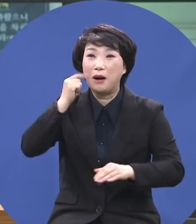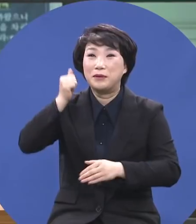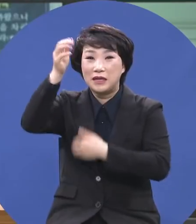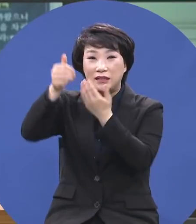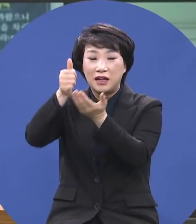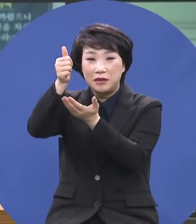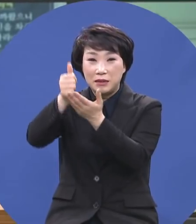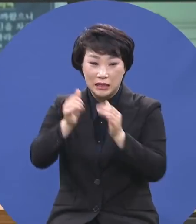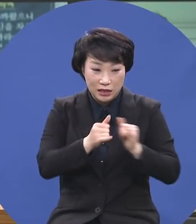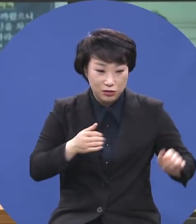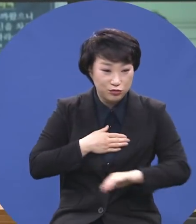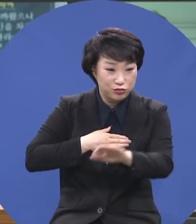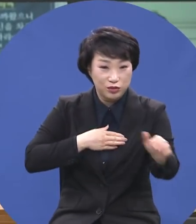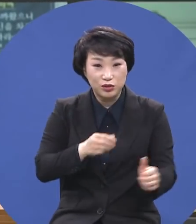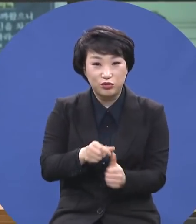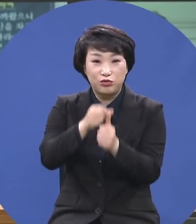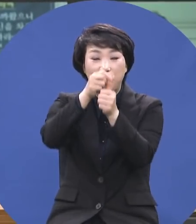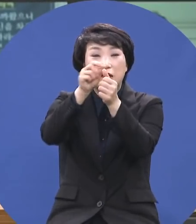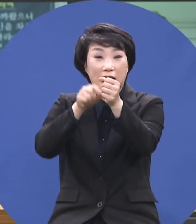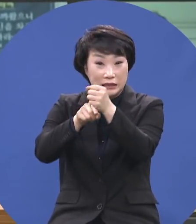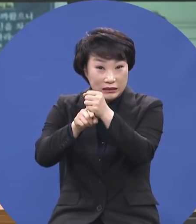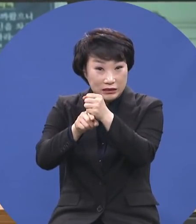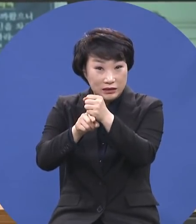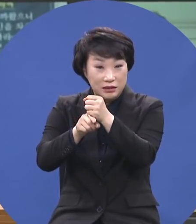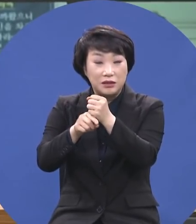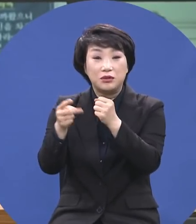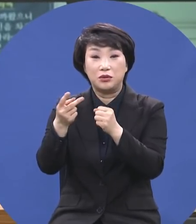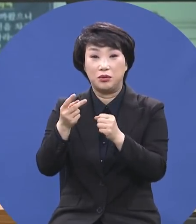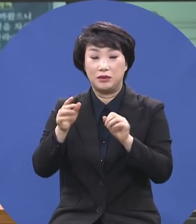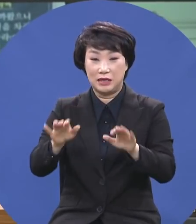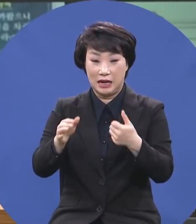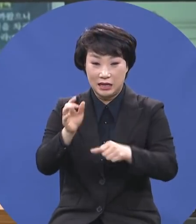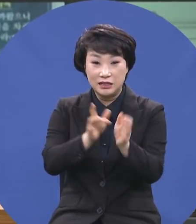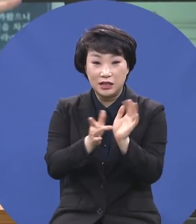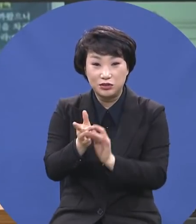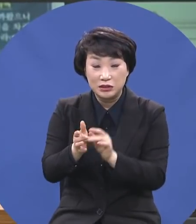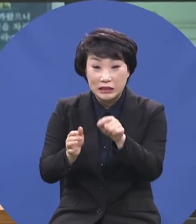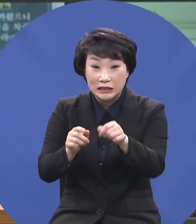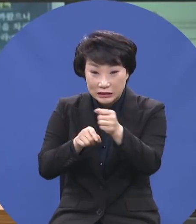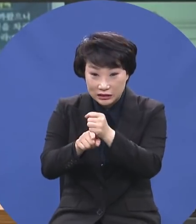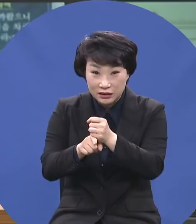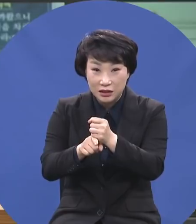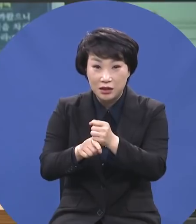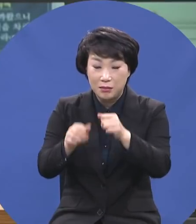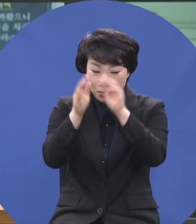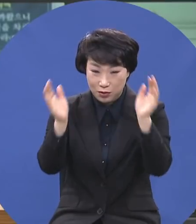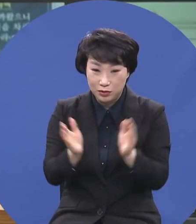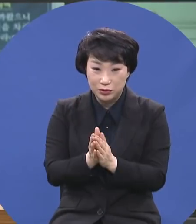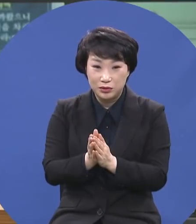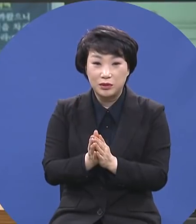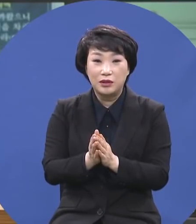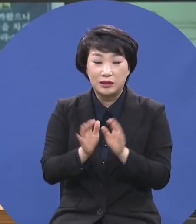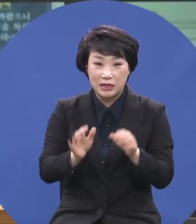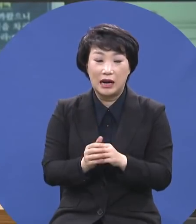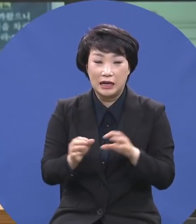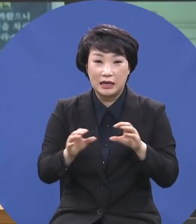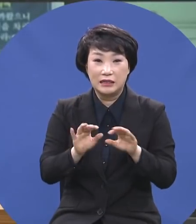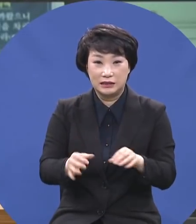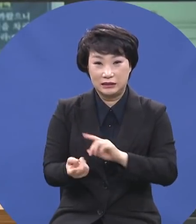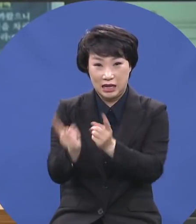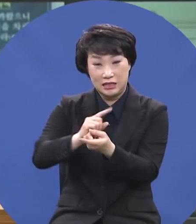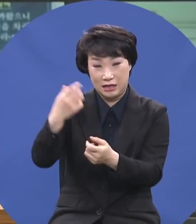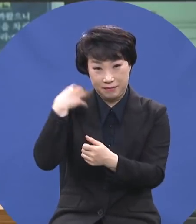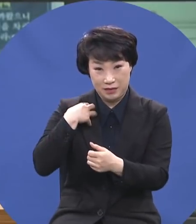아버지가 인류를 구원하실 뜻과 아들이 그 뜻을 이 땅에 오셔서 찔리고